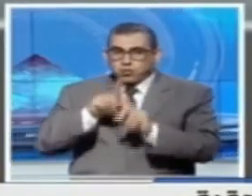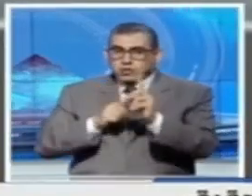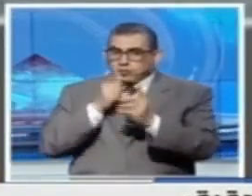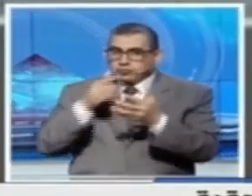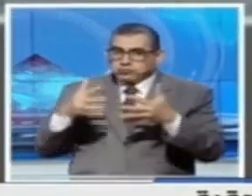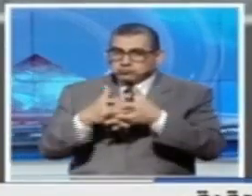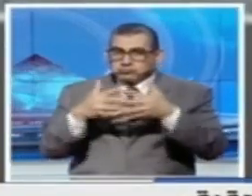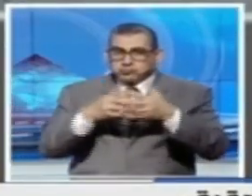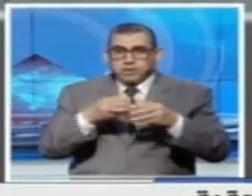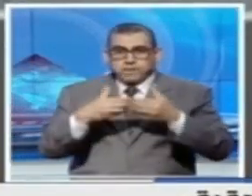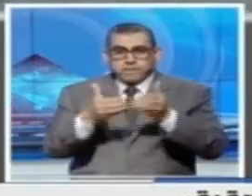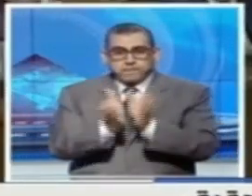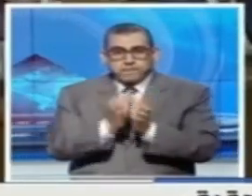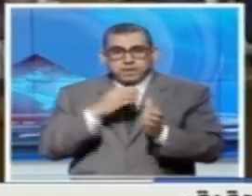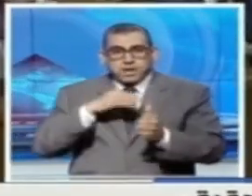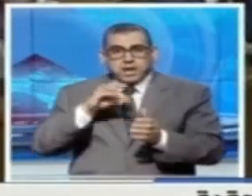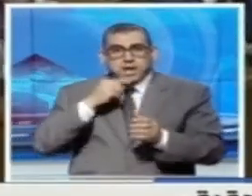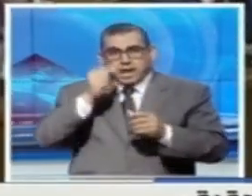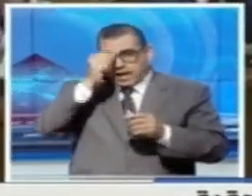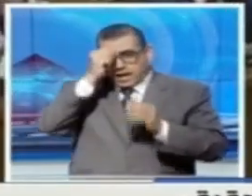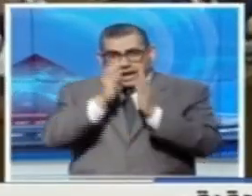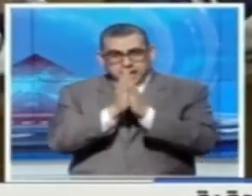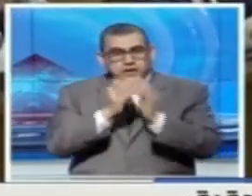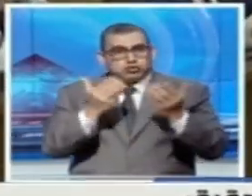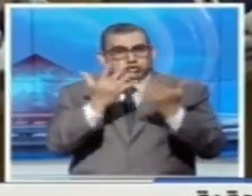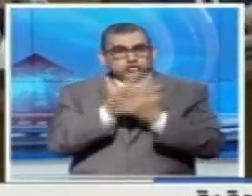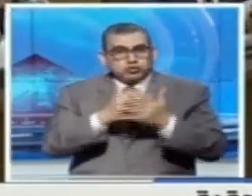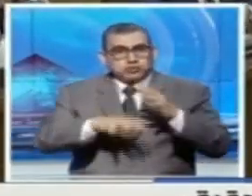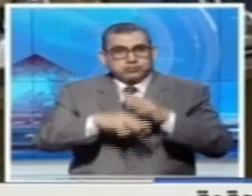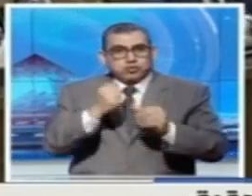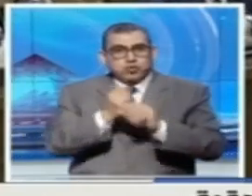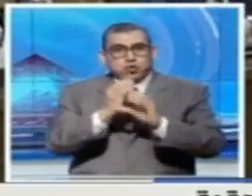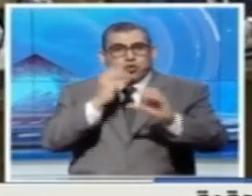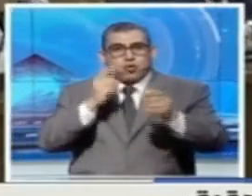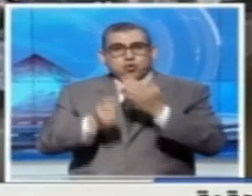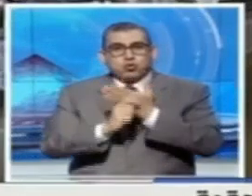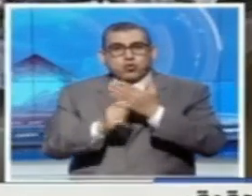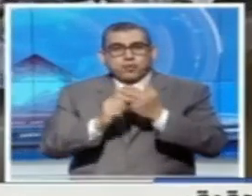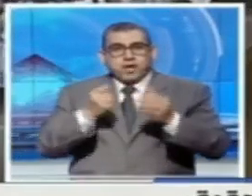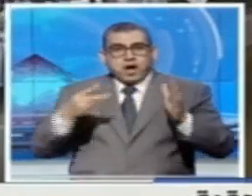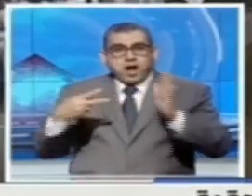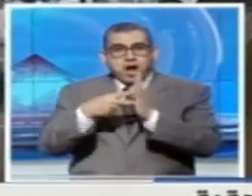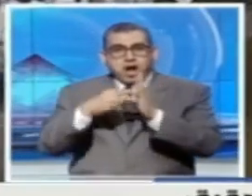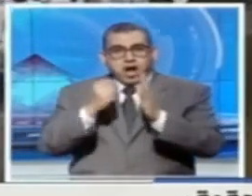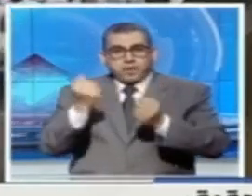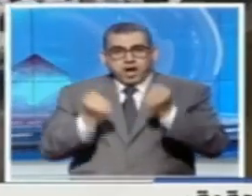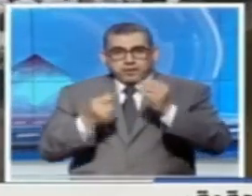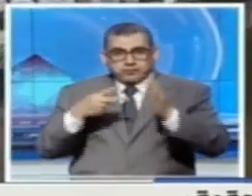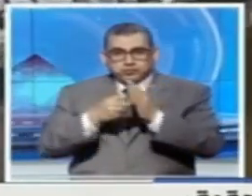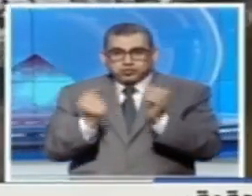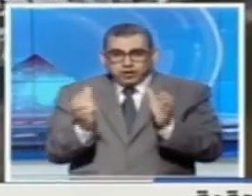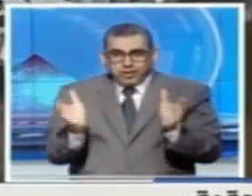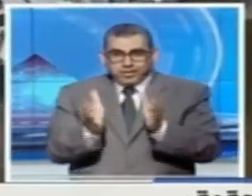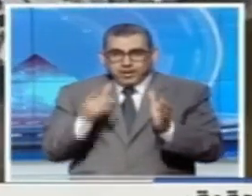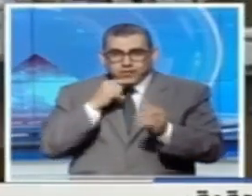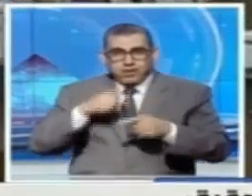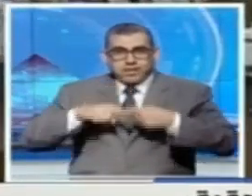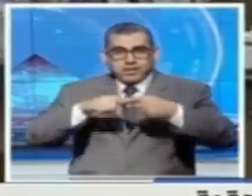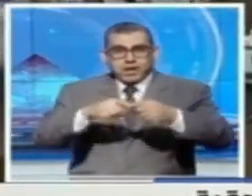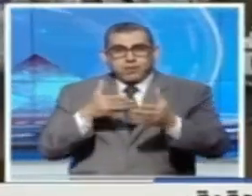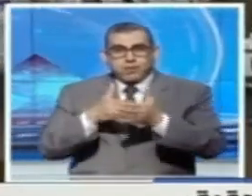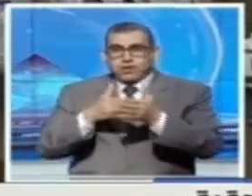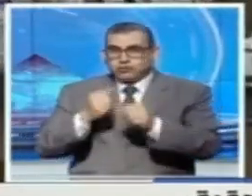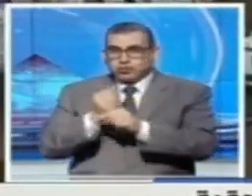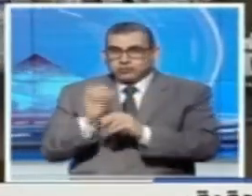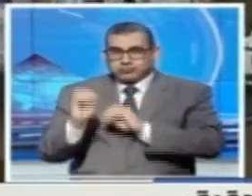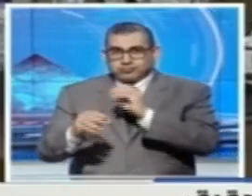مع مجموعة هندوجا الهندية في مجال تصنيع الأتوبيسات الكهربائية والسيارات ذات الأحجام الصغيرة لنقل ركاب